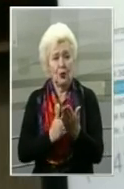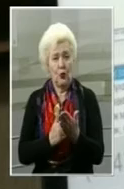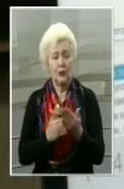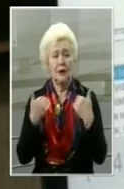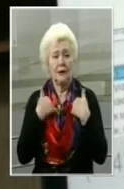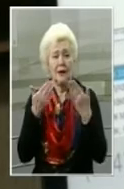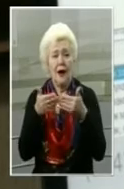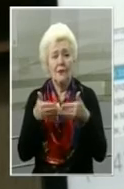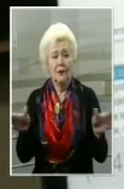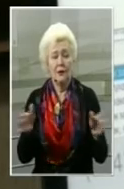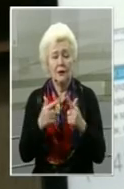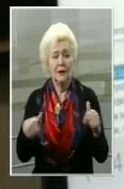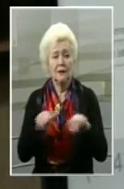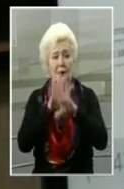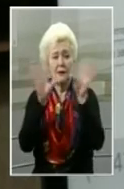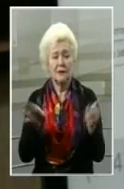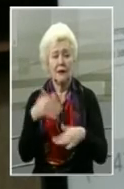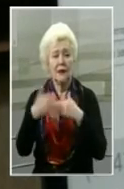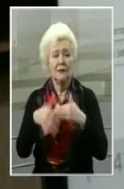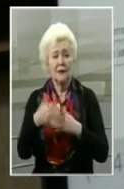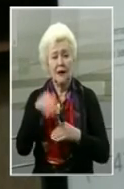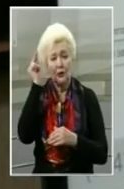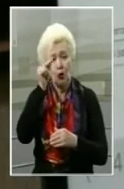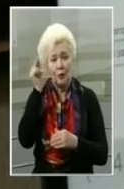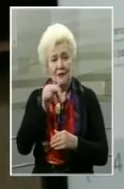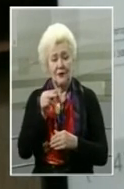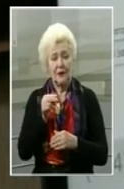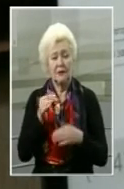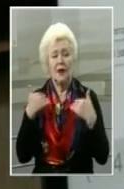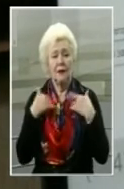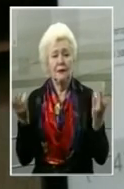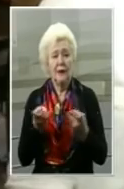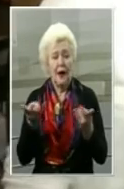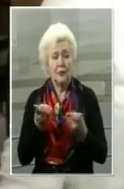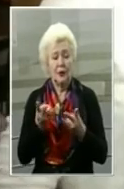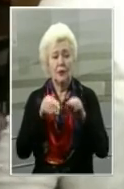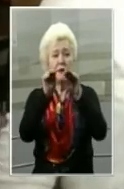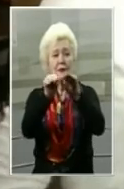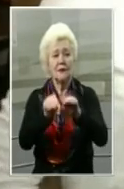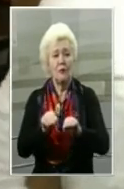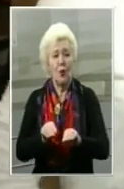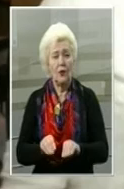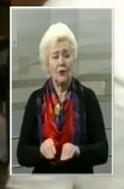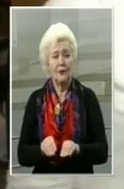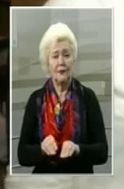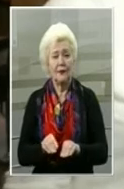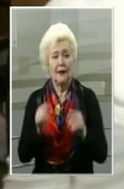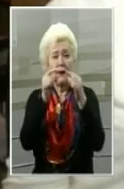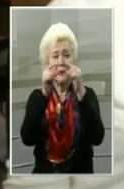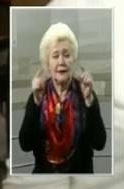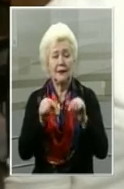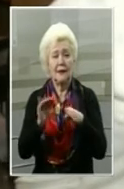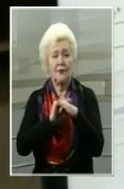Я випускниця з закладу загальної середньої освіти. Необхідно заповнити клітинки з